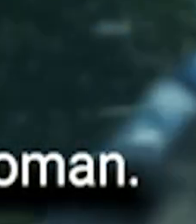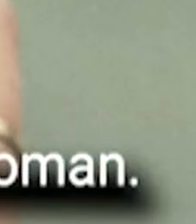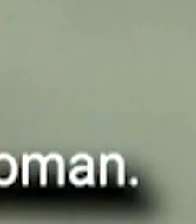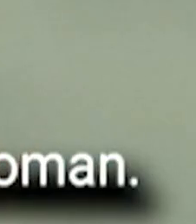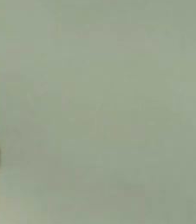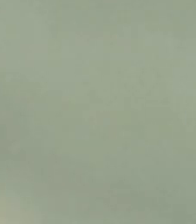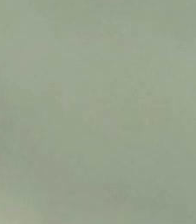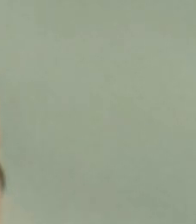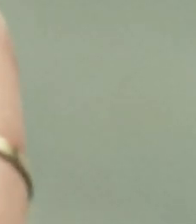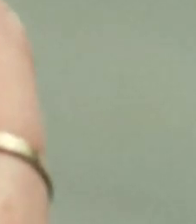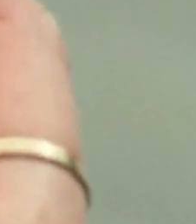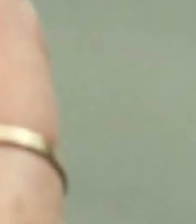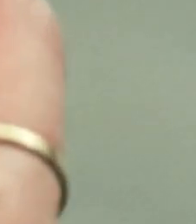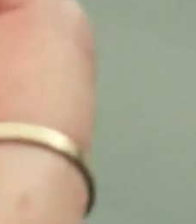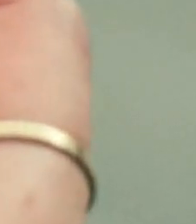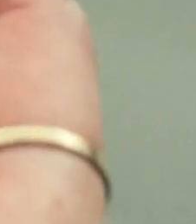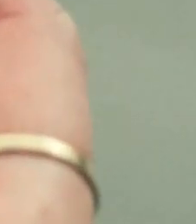пасує жінці.